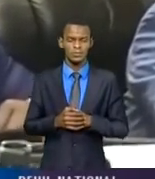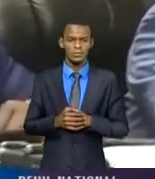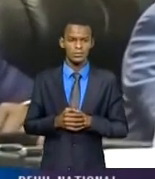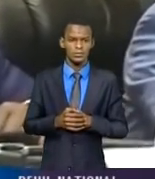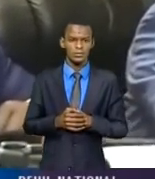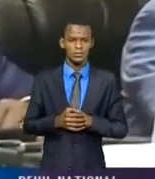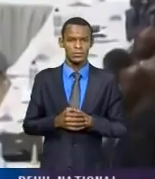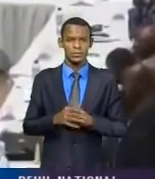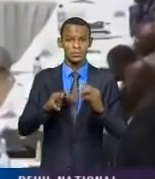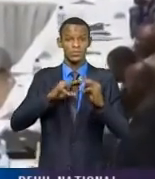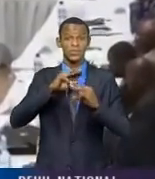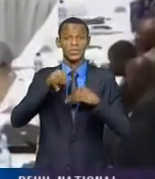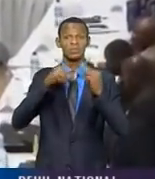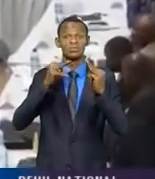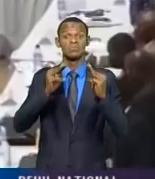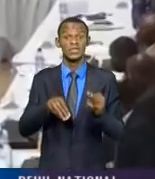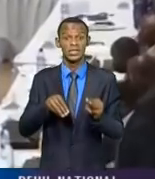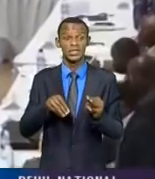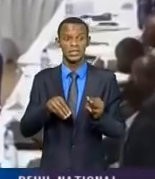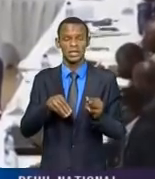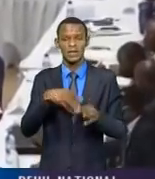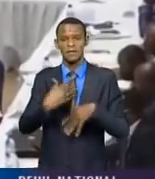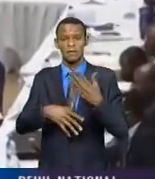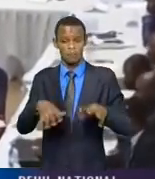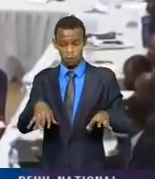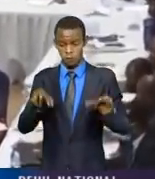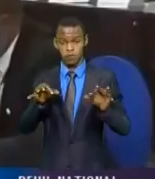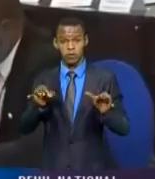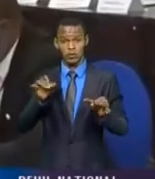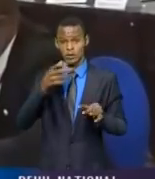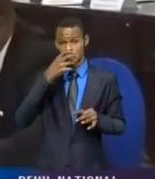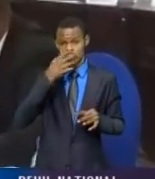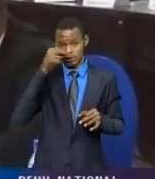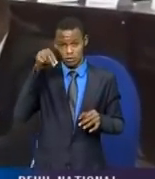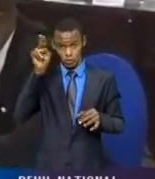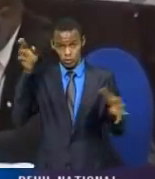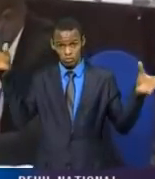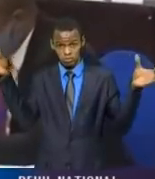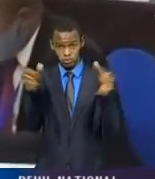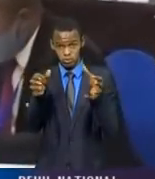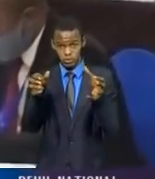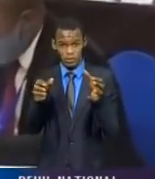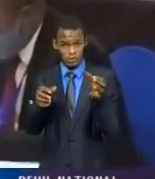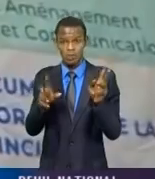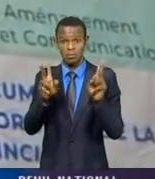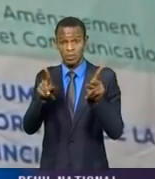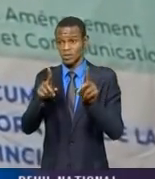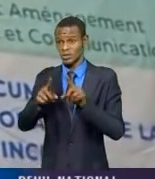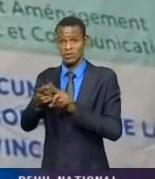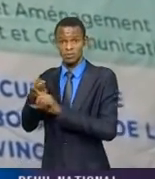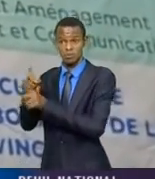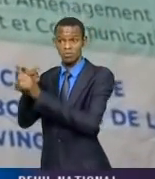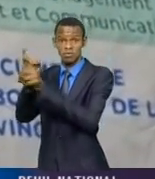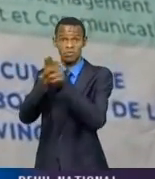nord-kivu a réuni ce lundi une centaine de personnes venez de quatre coins de la province afin de statuer sur la